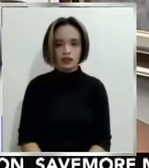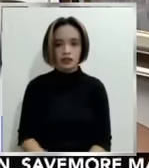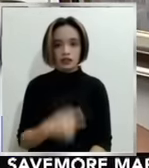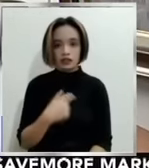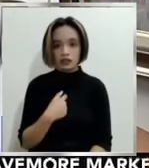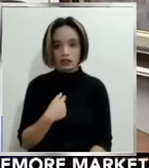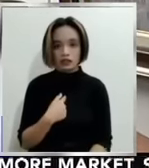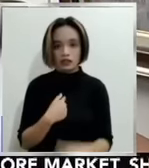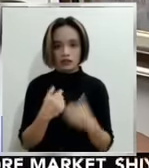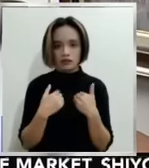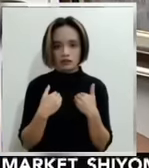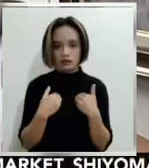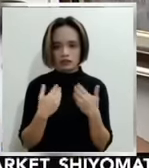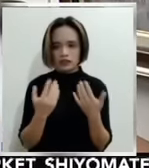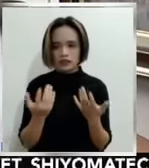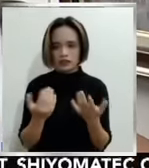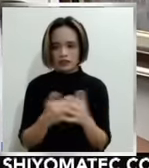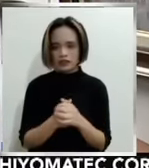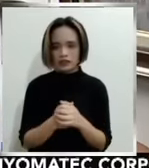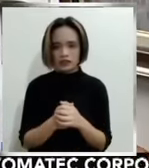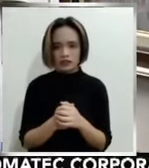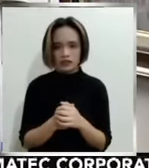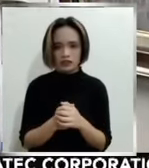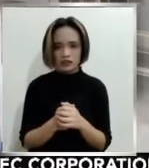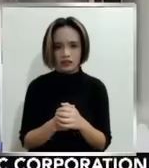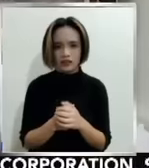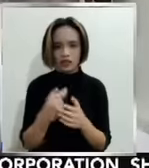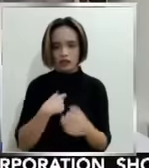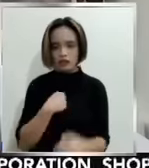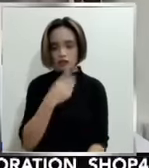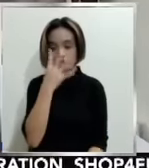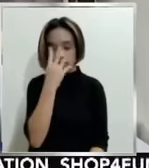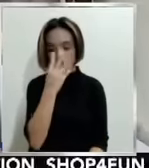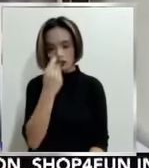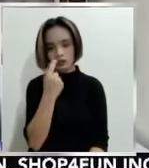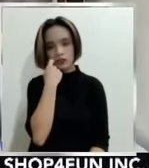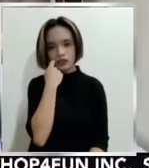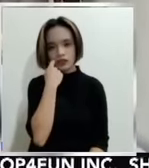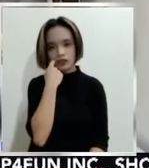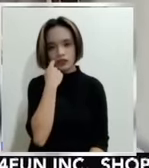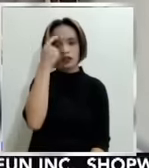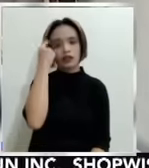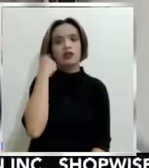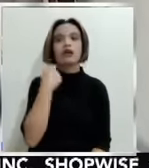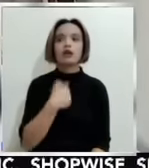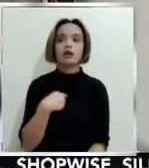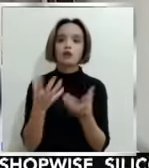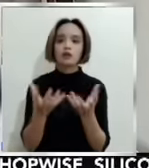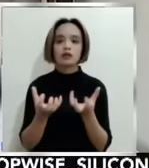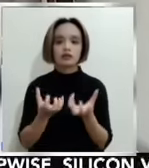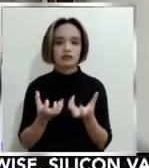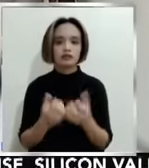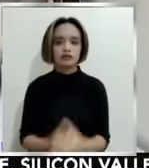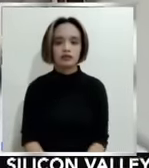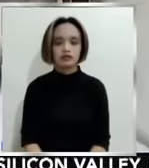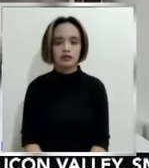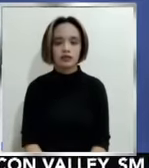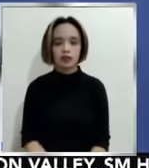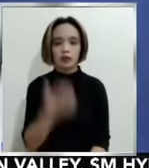po ako po antok na antok din kanina. Gusto ko pong matuto siya para hindi na po